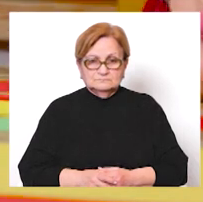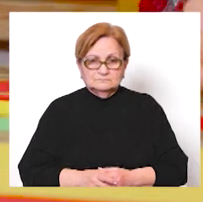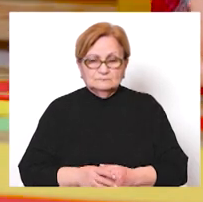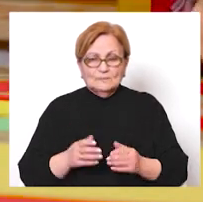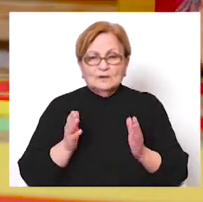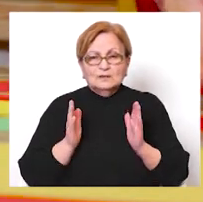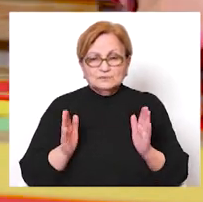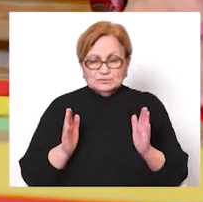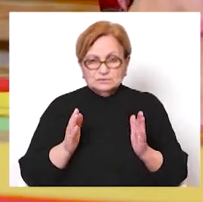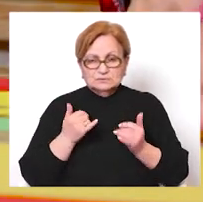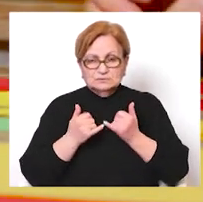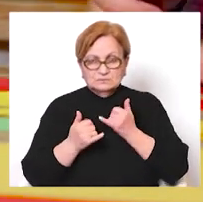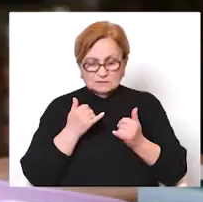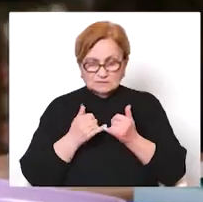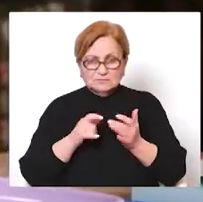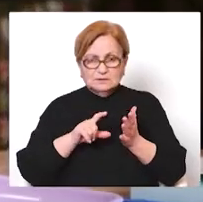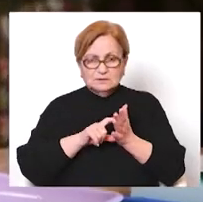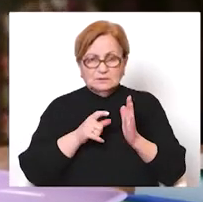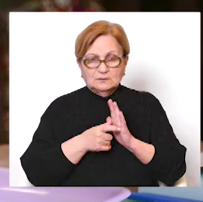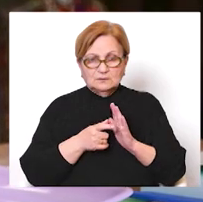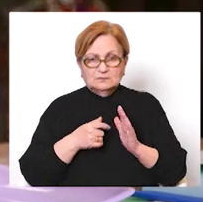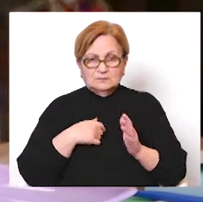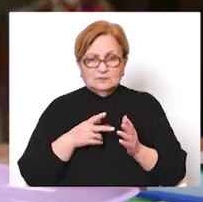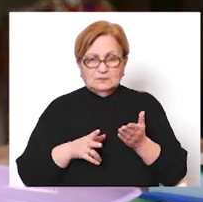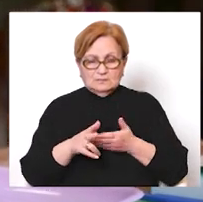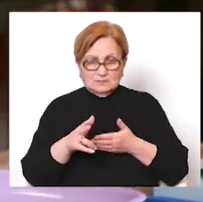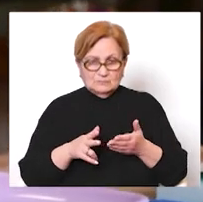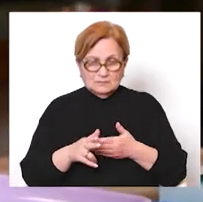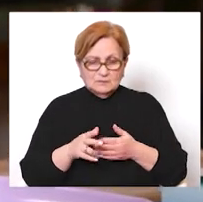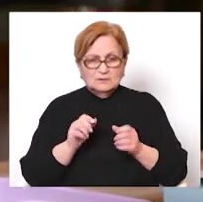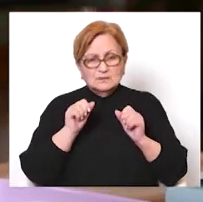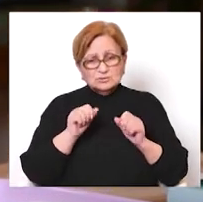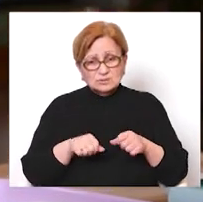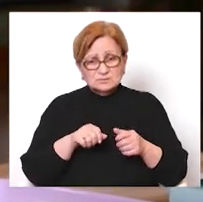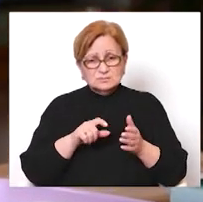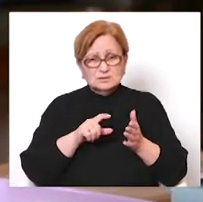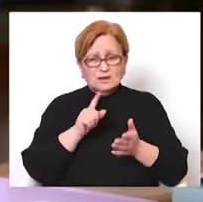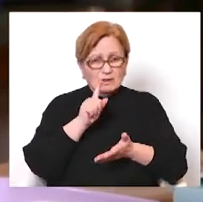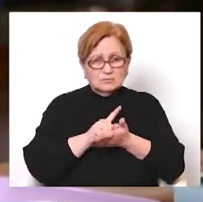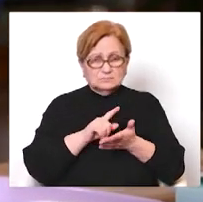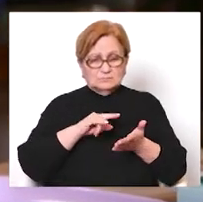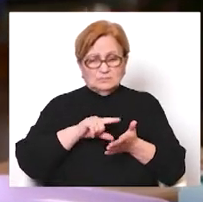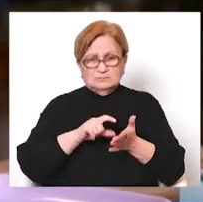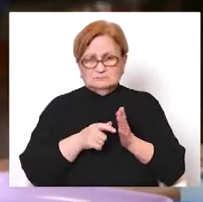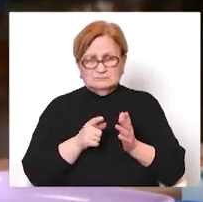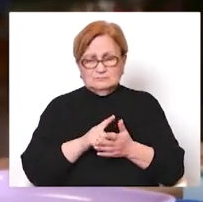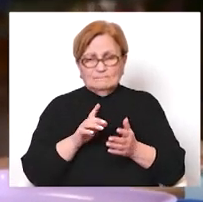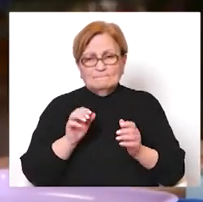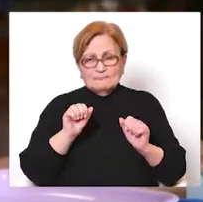დიდი ყვითელი ოთხკუთხედები გამოჭერი. შეგიძლიათ ოთხკუთხედების ნაცვლად ფიგურები